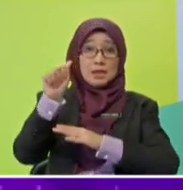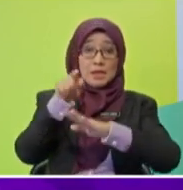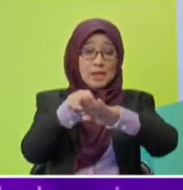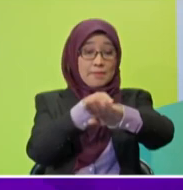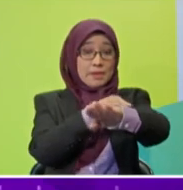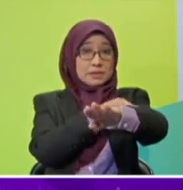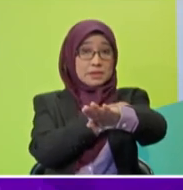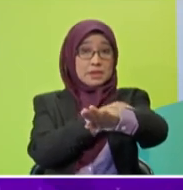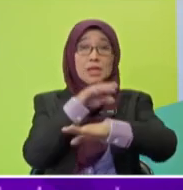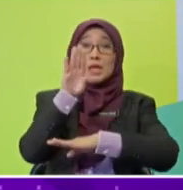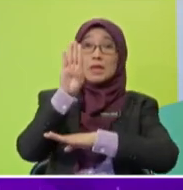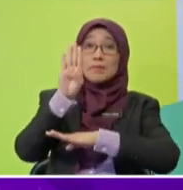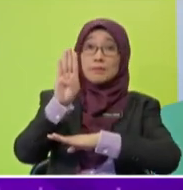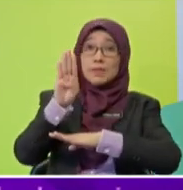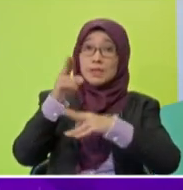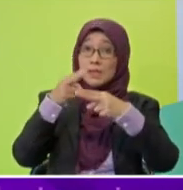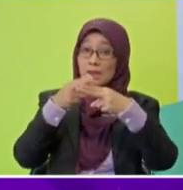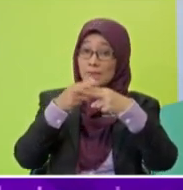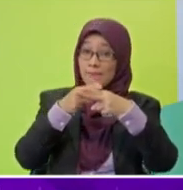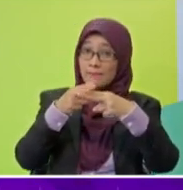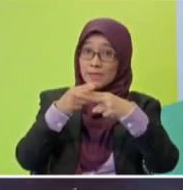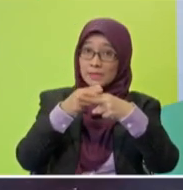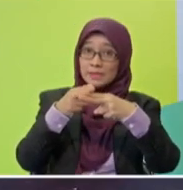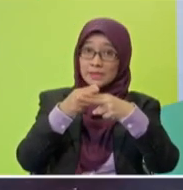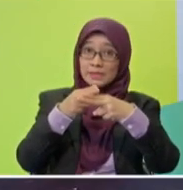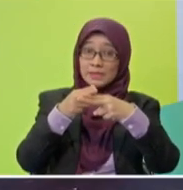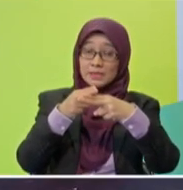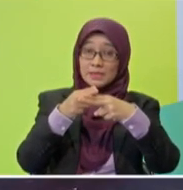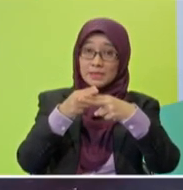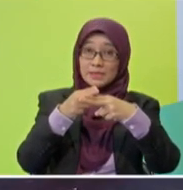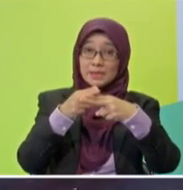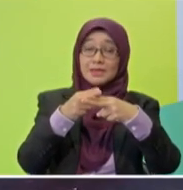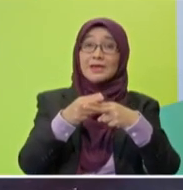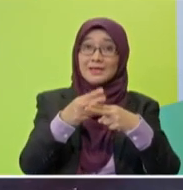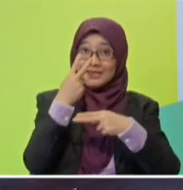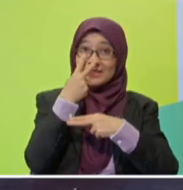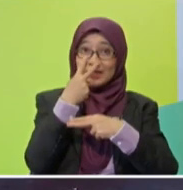di pendek Oke baik kita teruskan dengan slide yang kedua